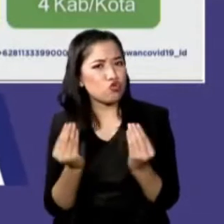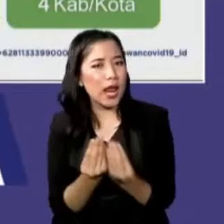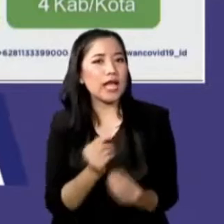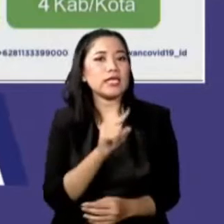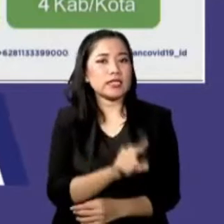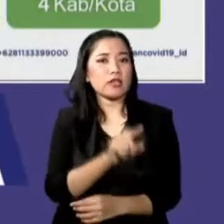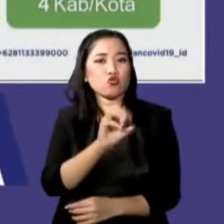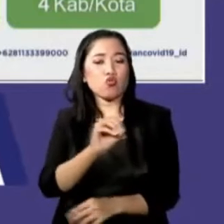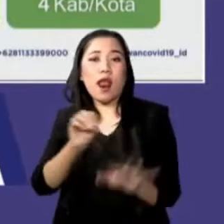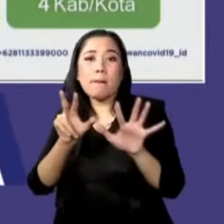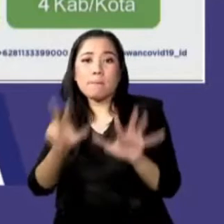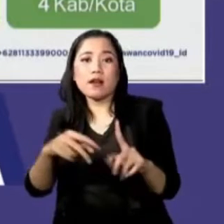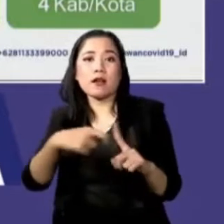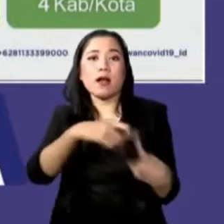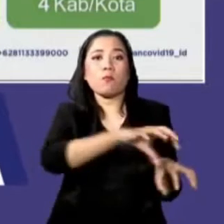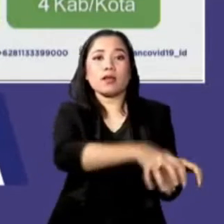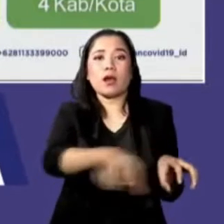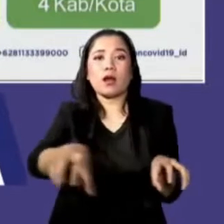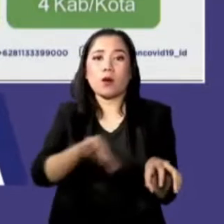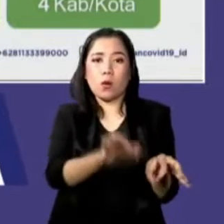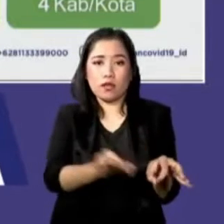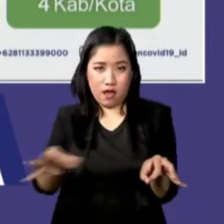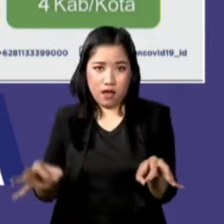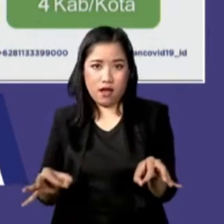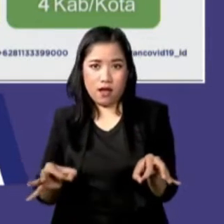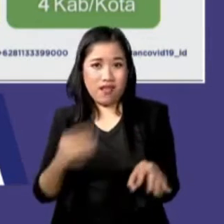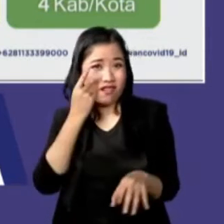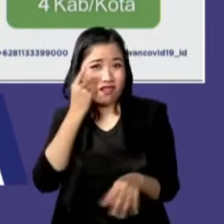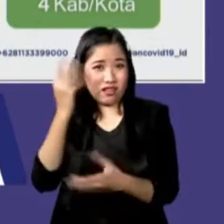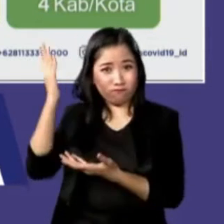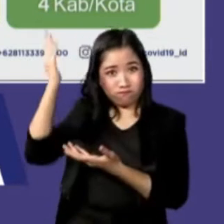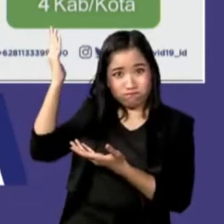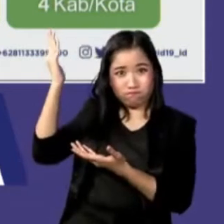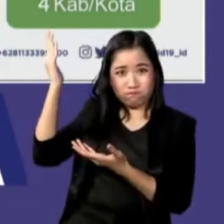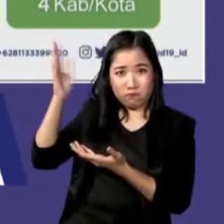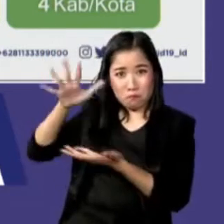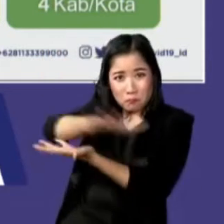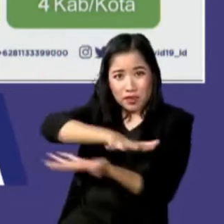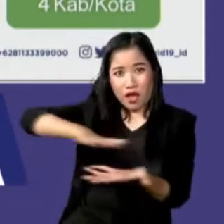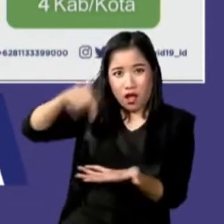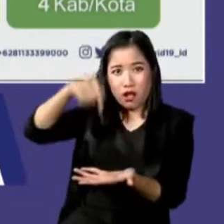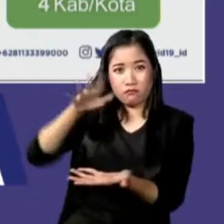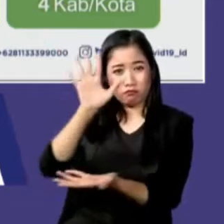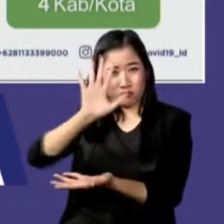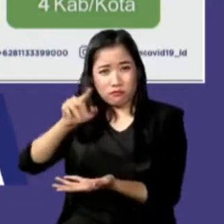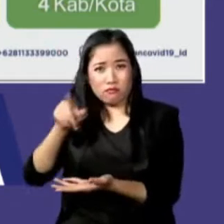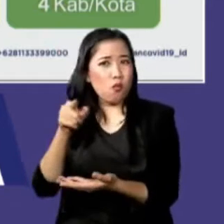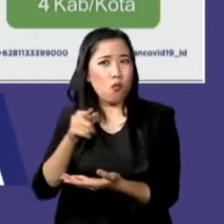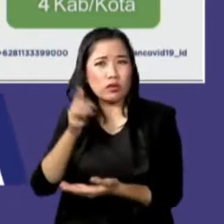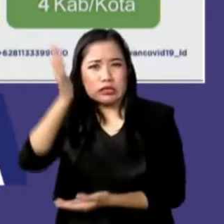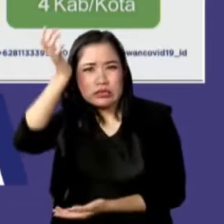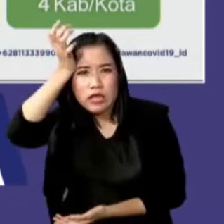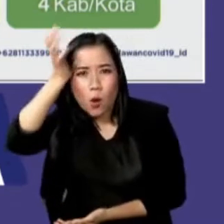kota. Apabila kita lihat gambar peta yang ada di layar, tampak jelas hampir tidak ada warna